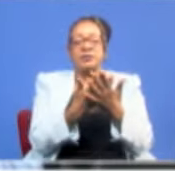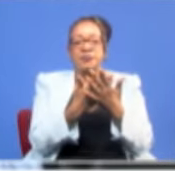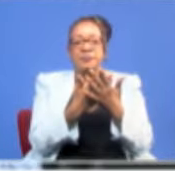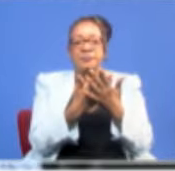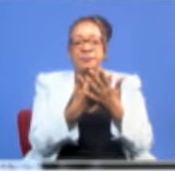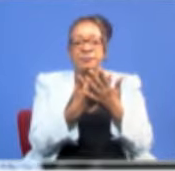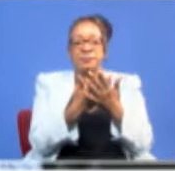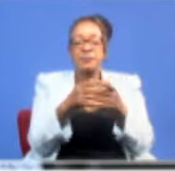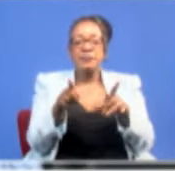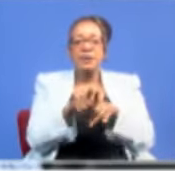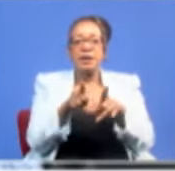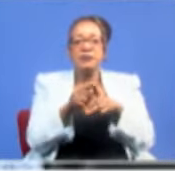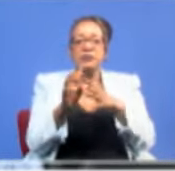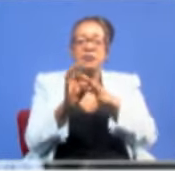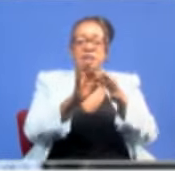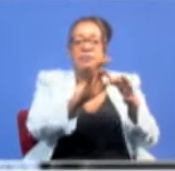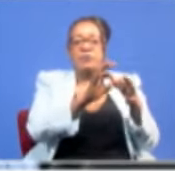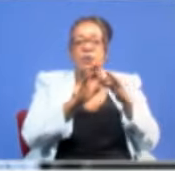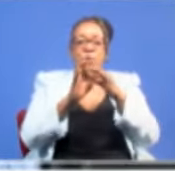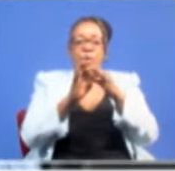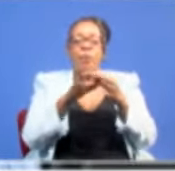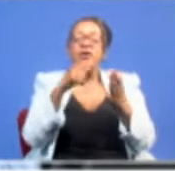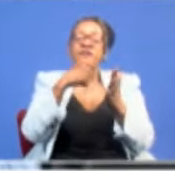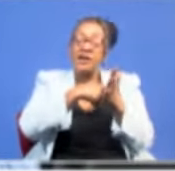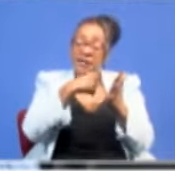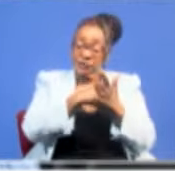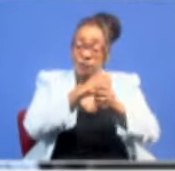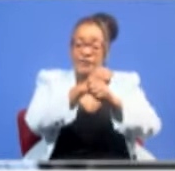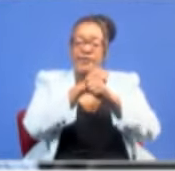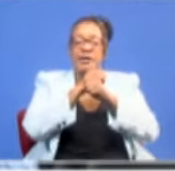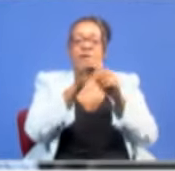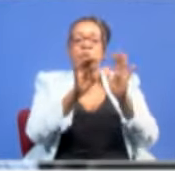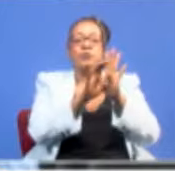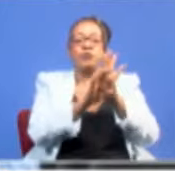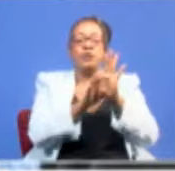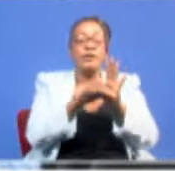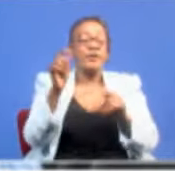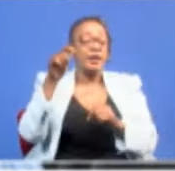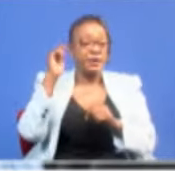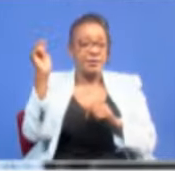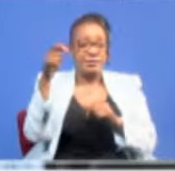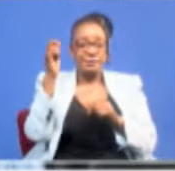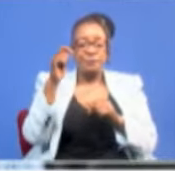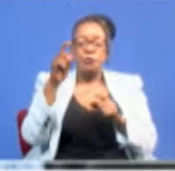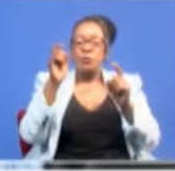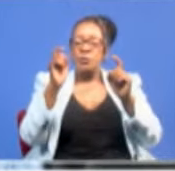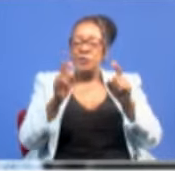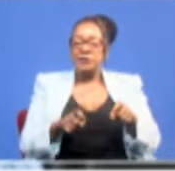As Azimio, we will fight to defend the Constitution of Kenya. We shall